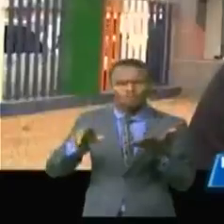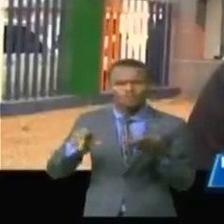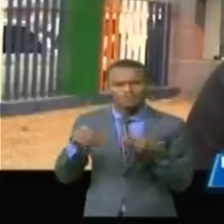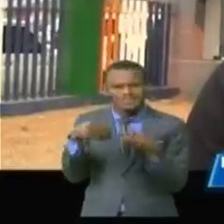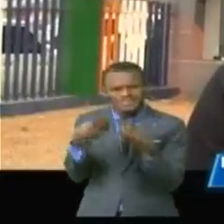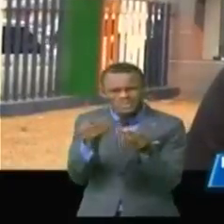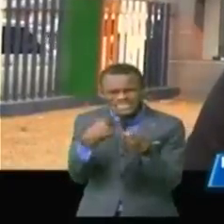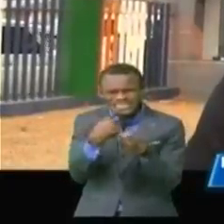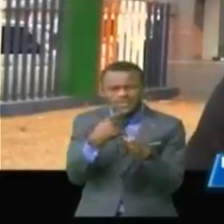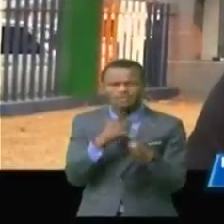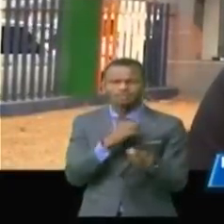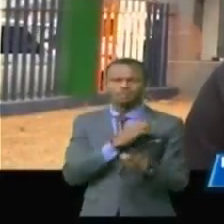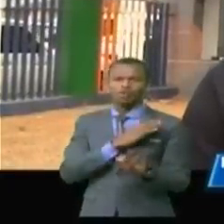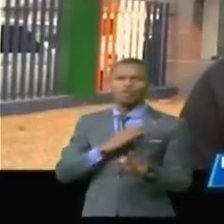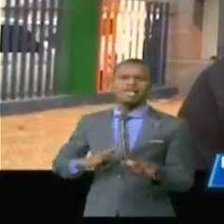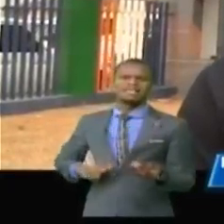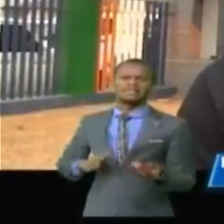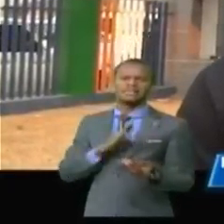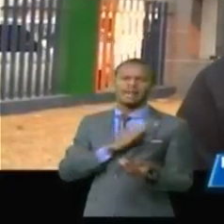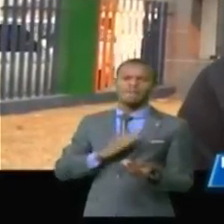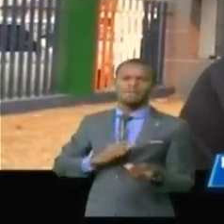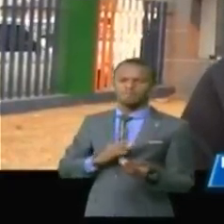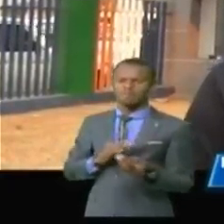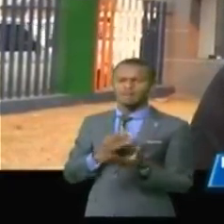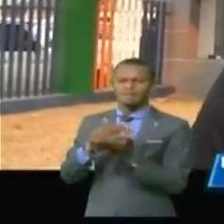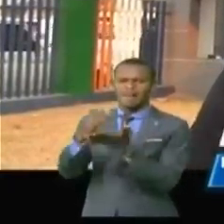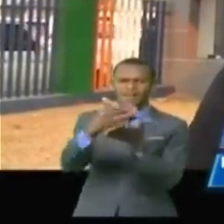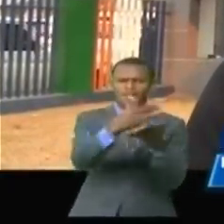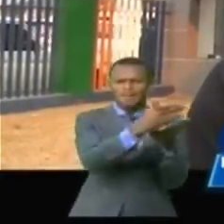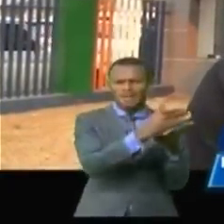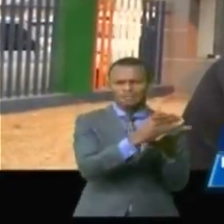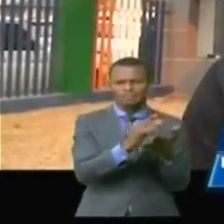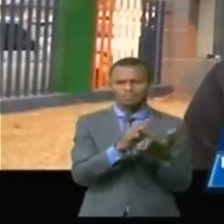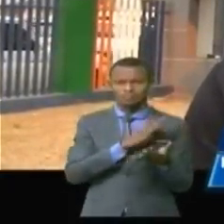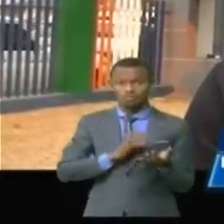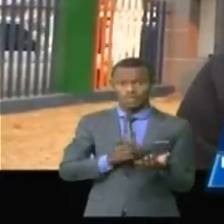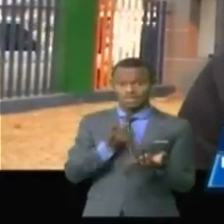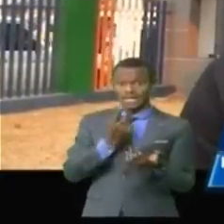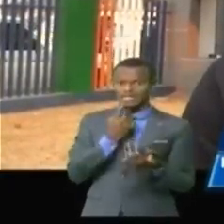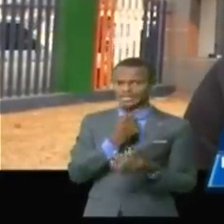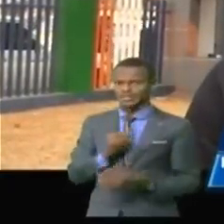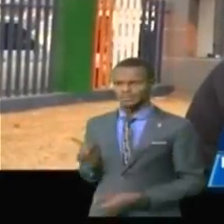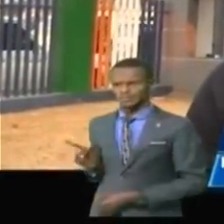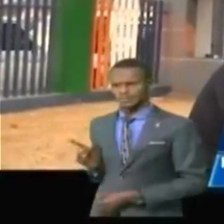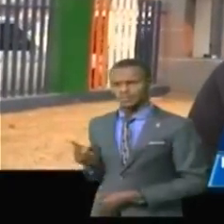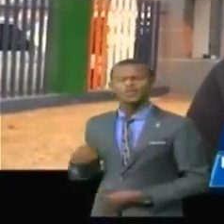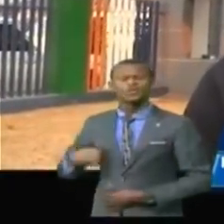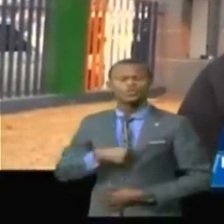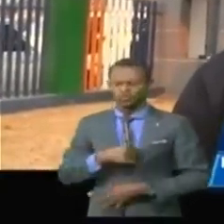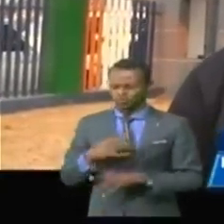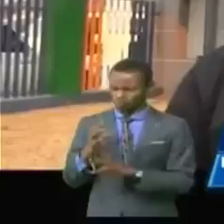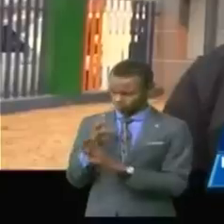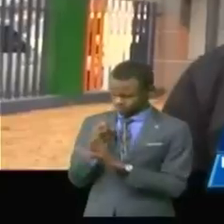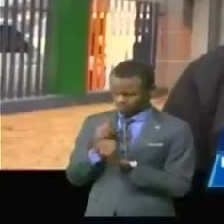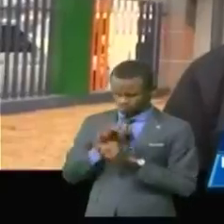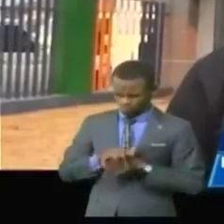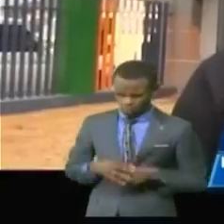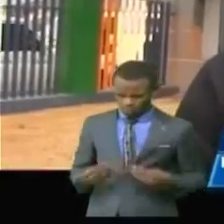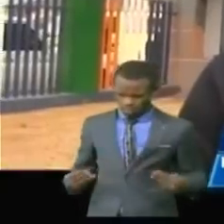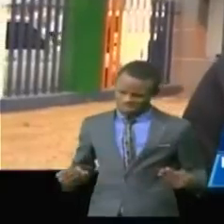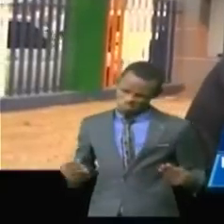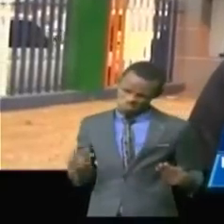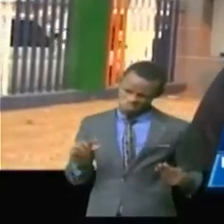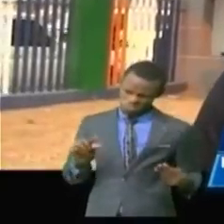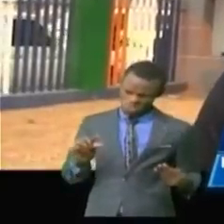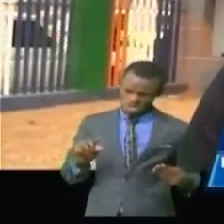matériels. Nous avons acquis pas mal d'outils d'assainissement. C'est peu comme le chef l'a dit, mais c'est le